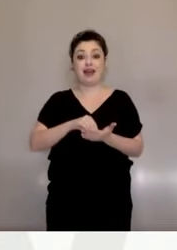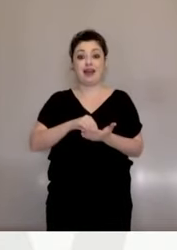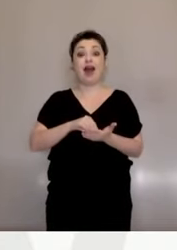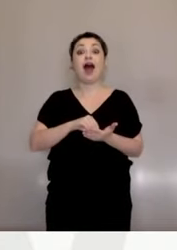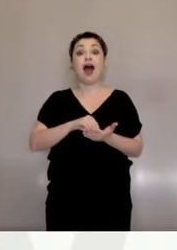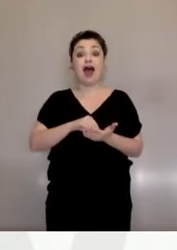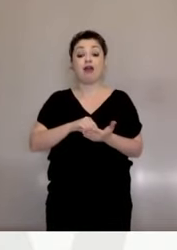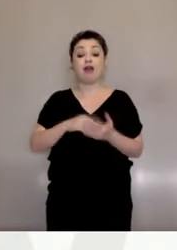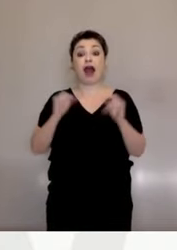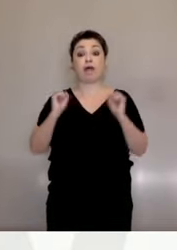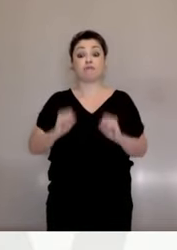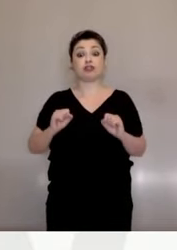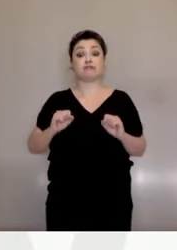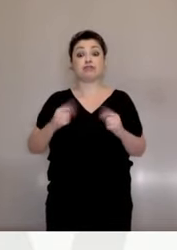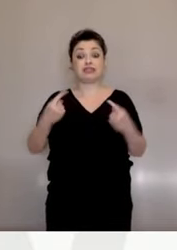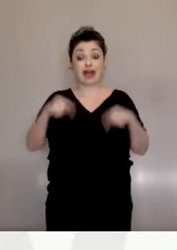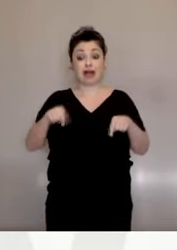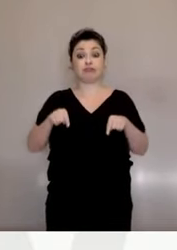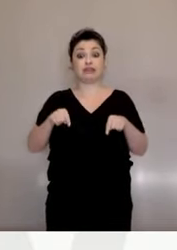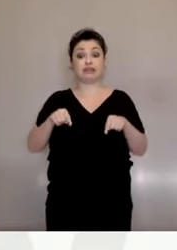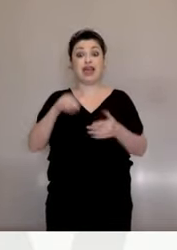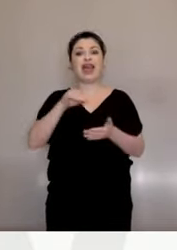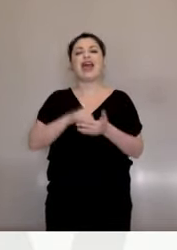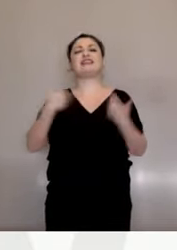questa possibilità